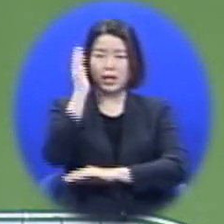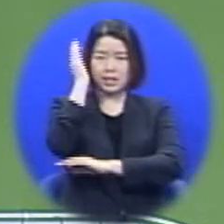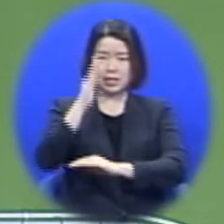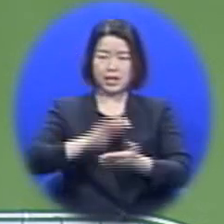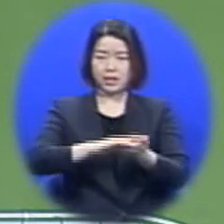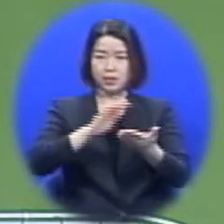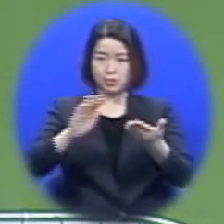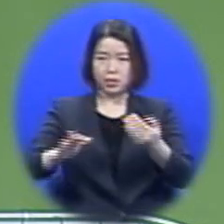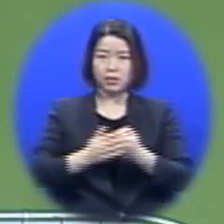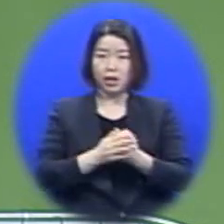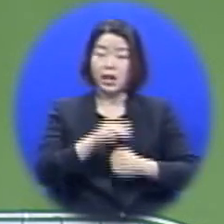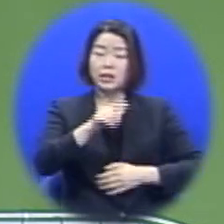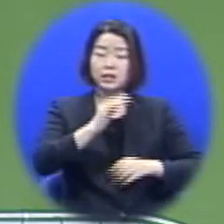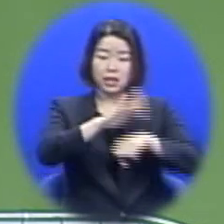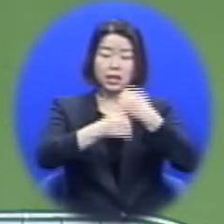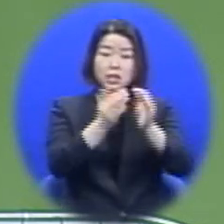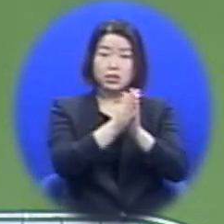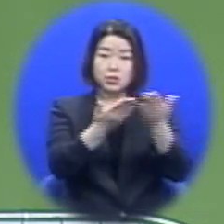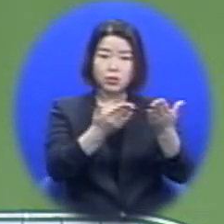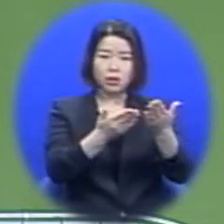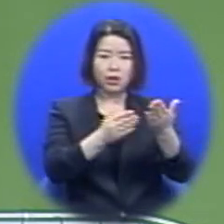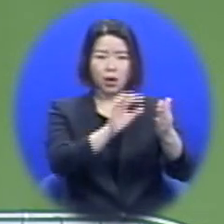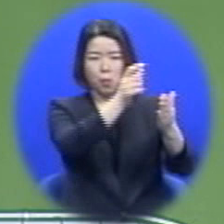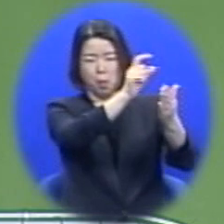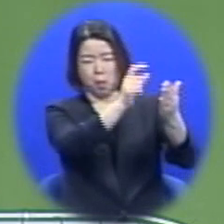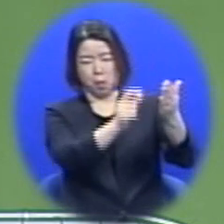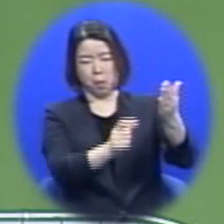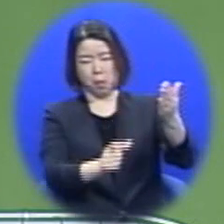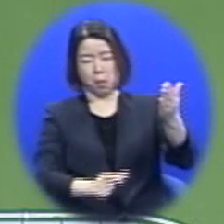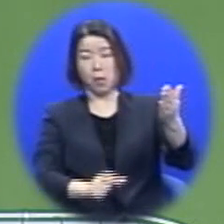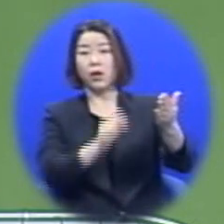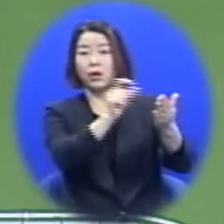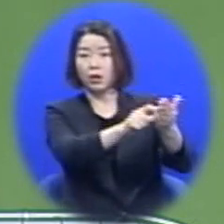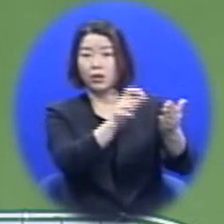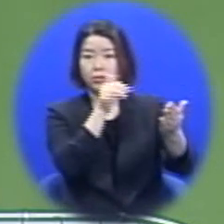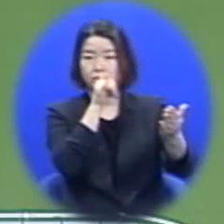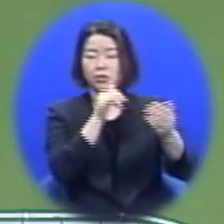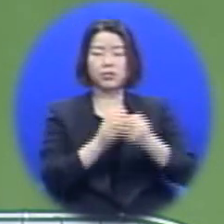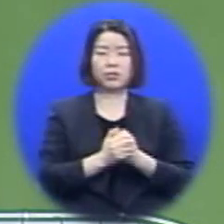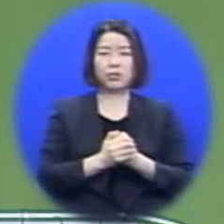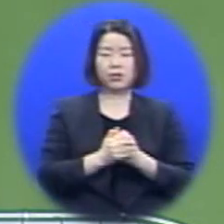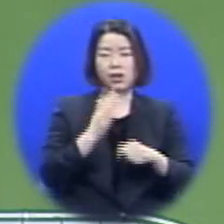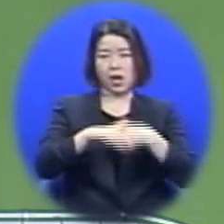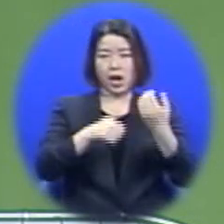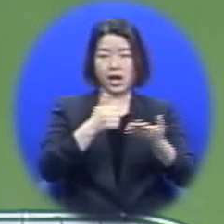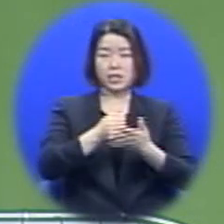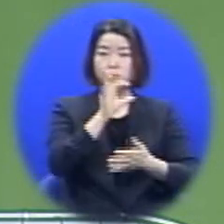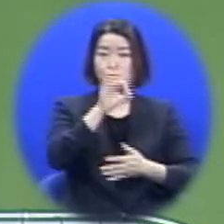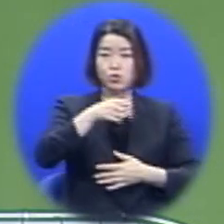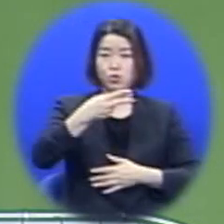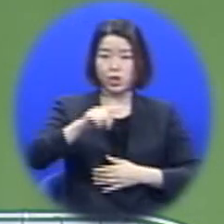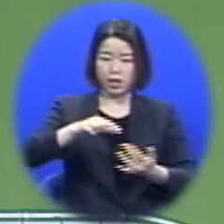그 이야기가 또 성경에 아주 장황하게 기록되어져 있습니다. 하나님이 유다를 택하셨다.